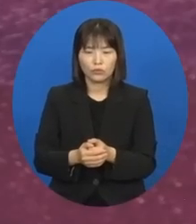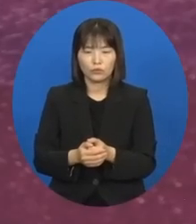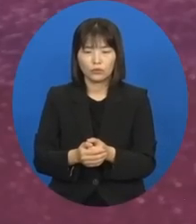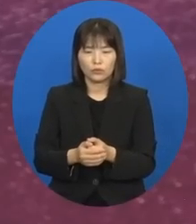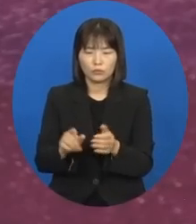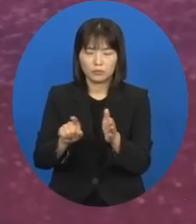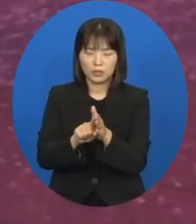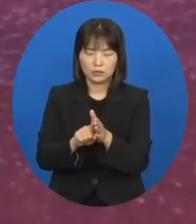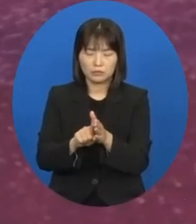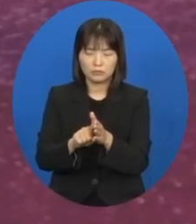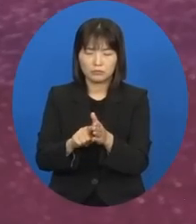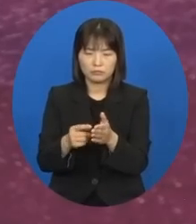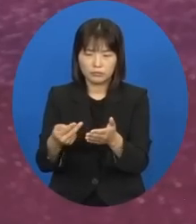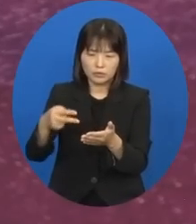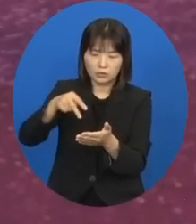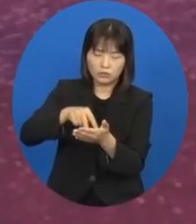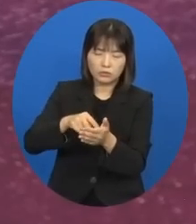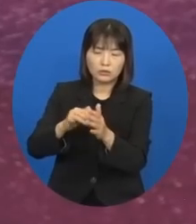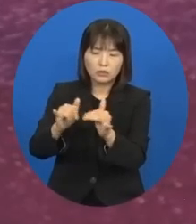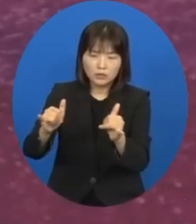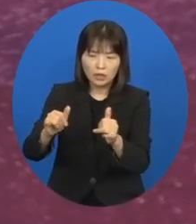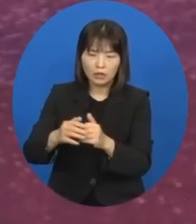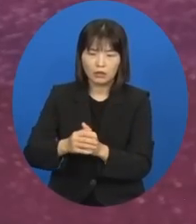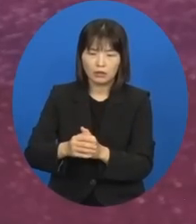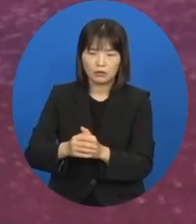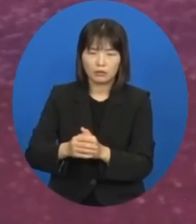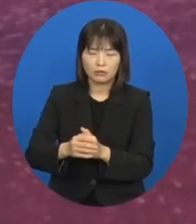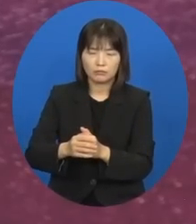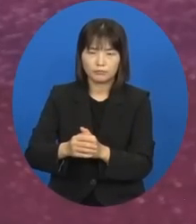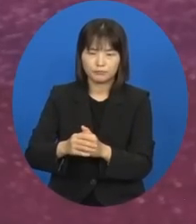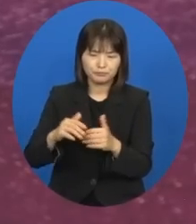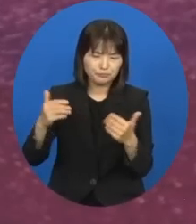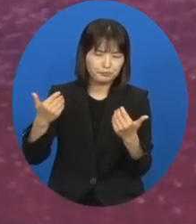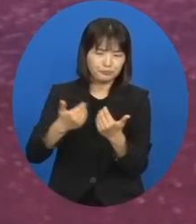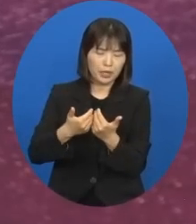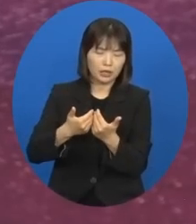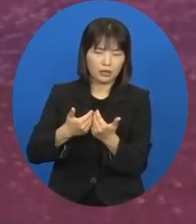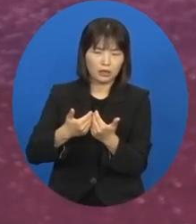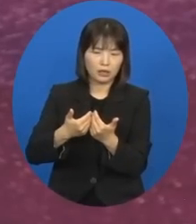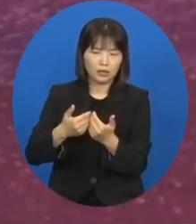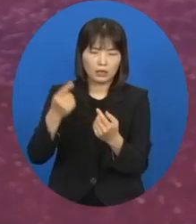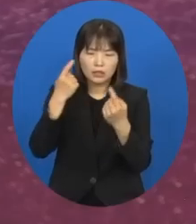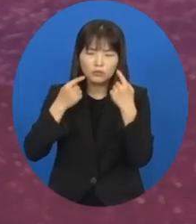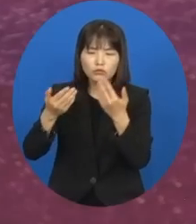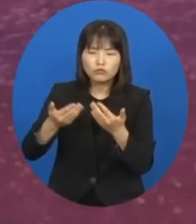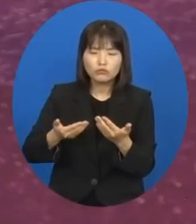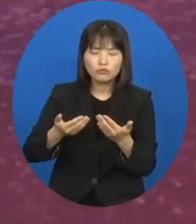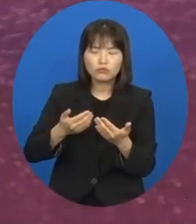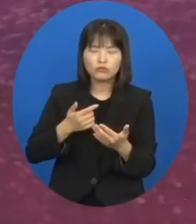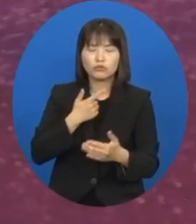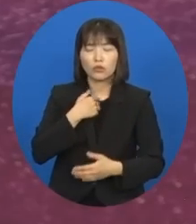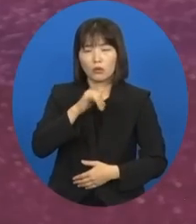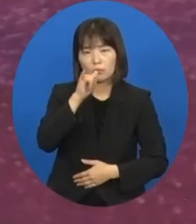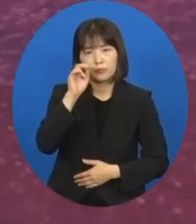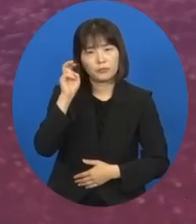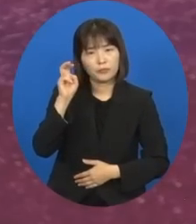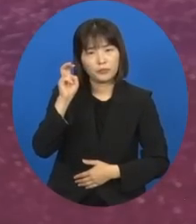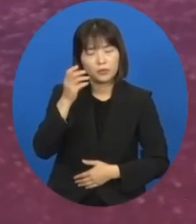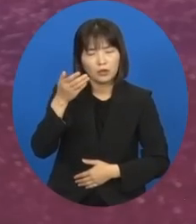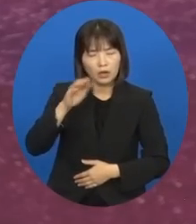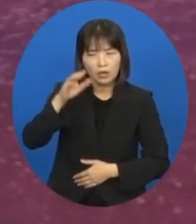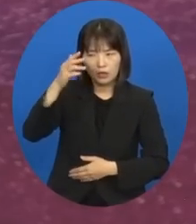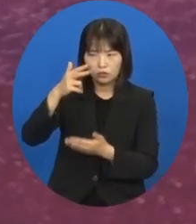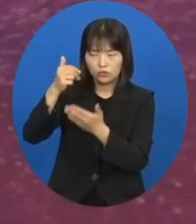자가 적반하장으로 상처 입히는 것을 왜 안경험해 보았겠어요 그런데 주님의 십자가를